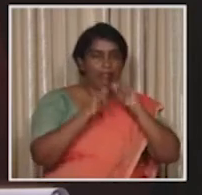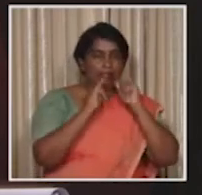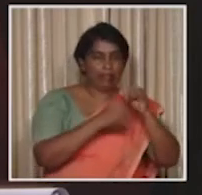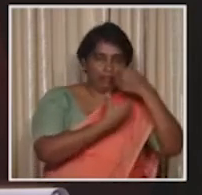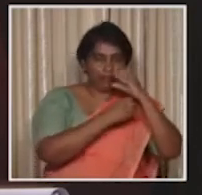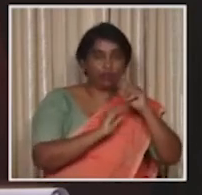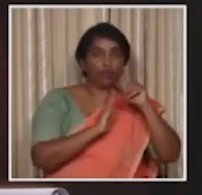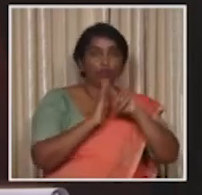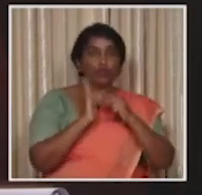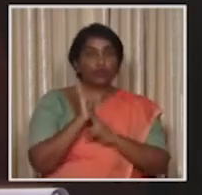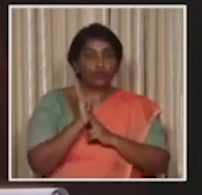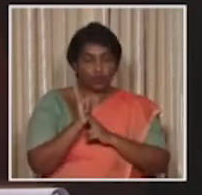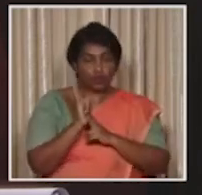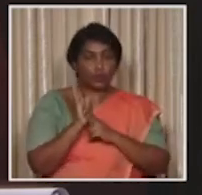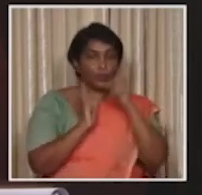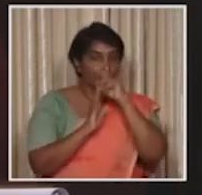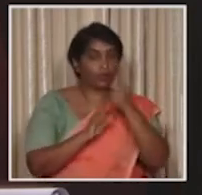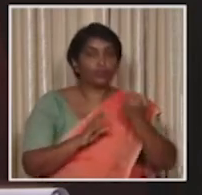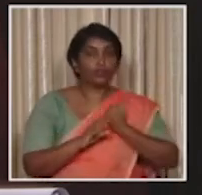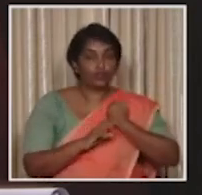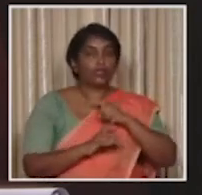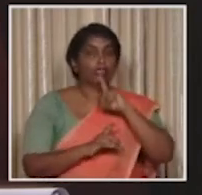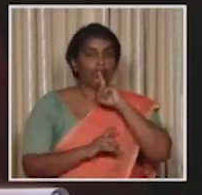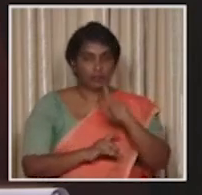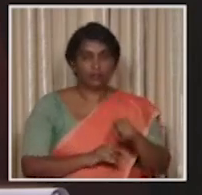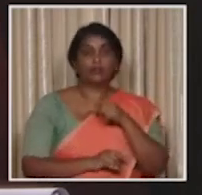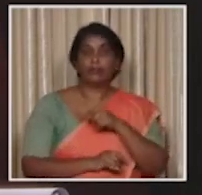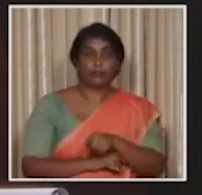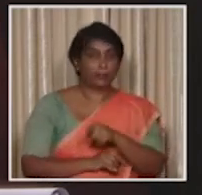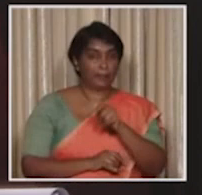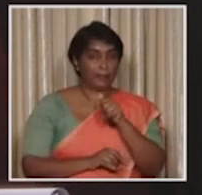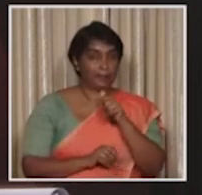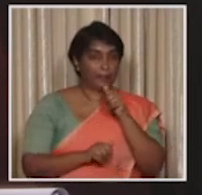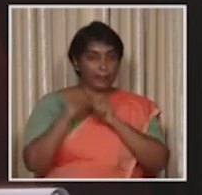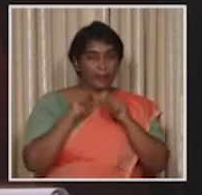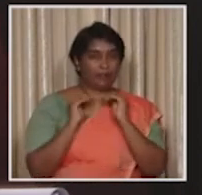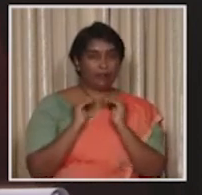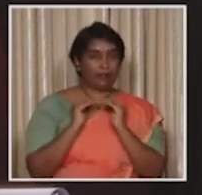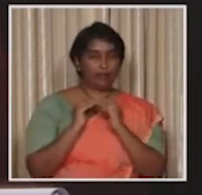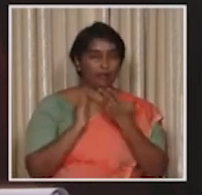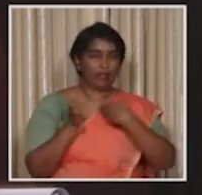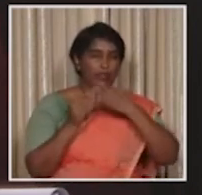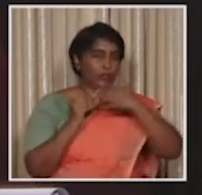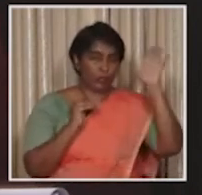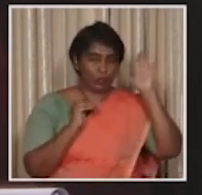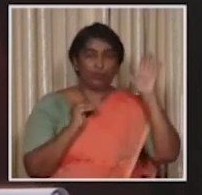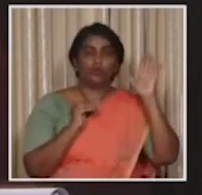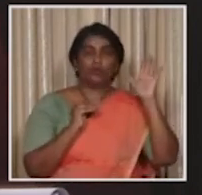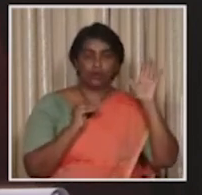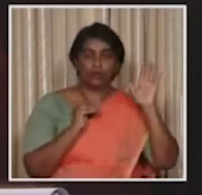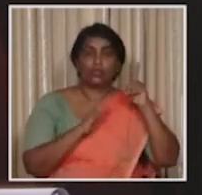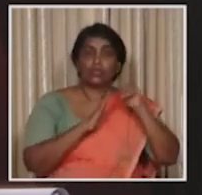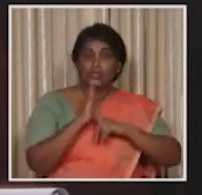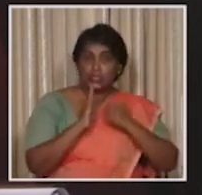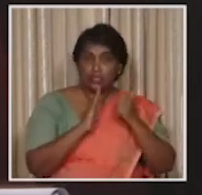ජූනි මාසයේ තමයි වෛද්‍යවරයෙක් කියනවා මේ නුසුදුසු බෙහෙත් ඉවත් කරන්න දෙයක. ඒතර